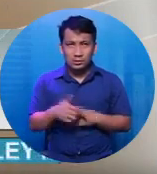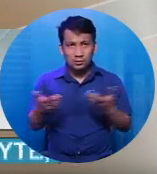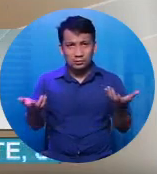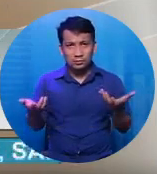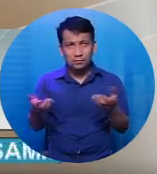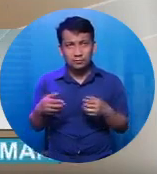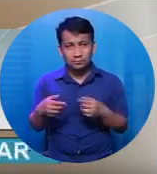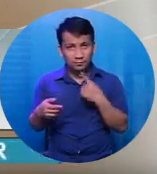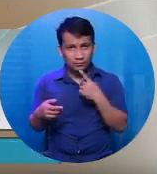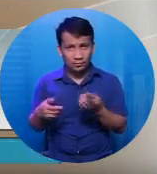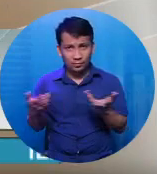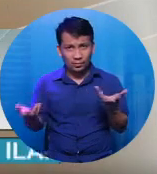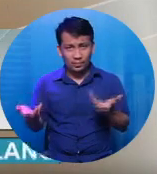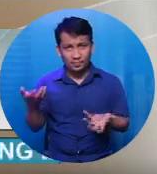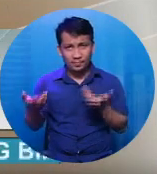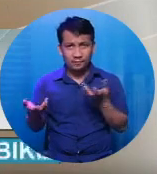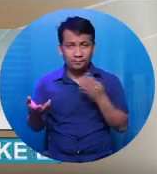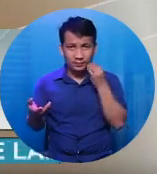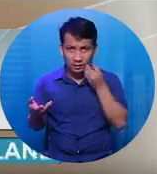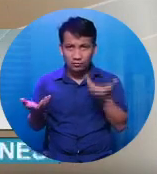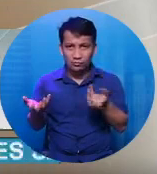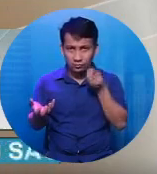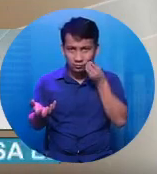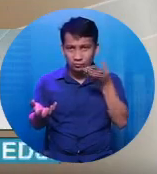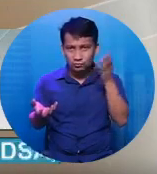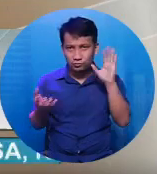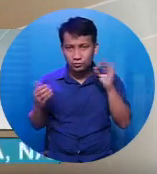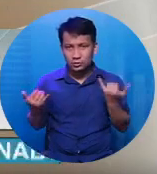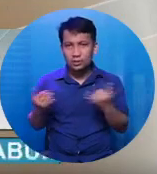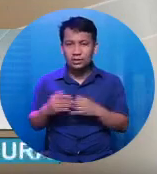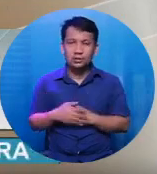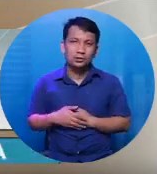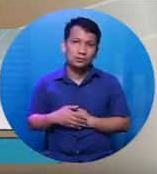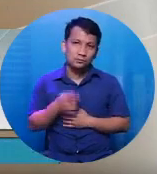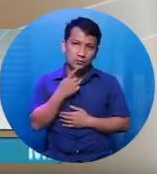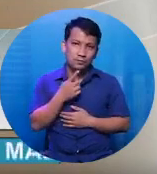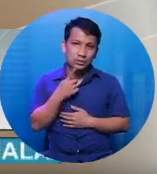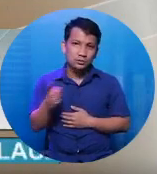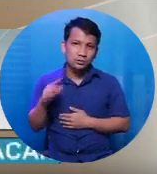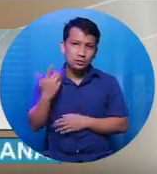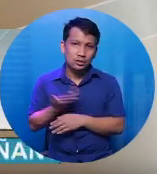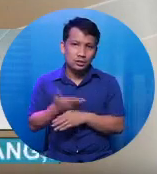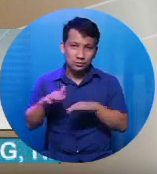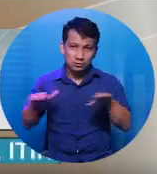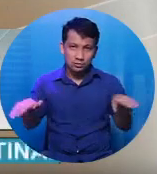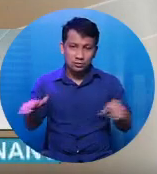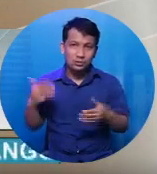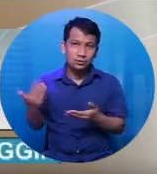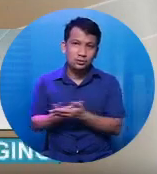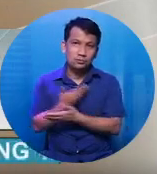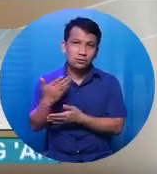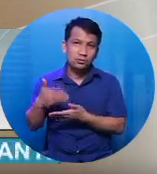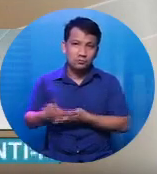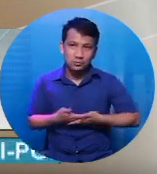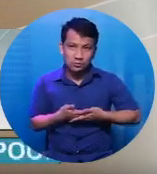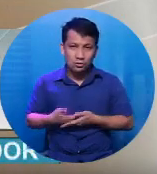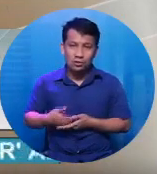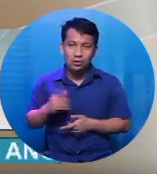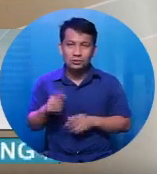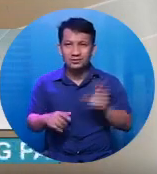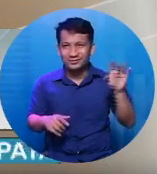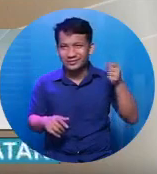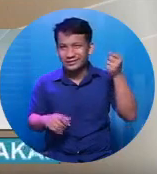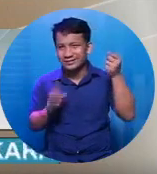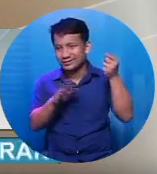lang ba, gustong-gusto ko pong umuwi noon, sir, talaga. Talagang namimiss ko po sila, lalo yung mga anak ko tapos yung bagong panganak.